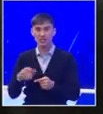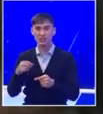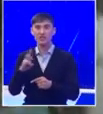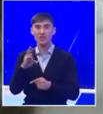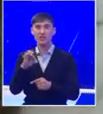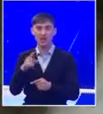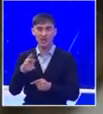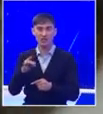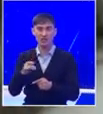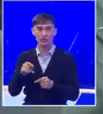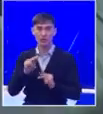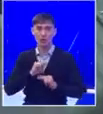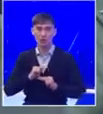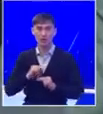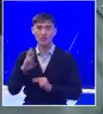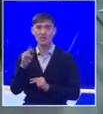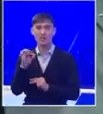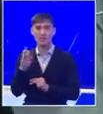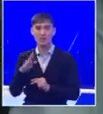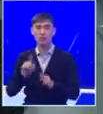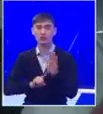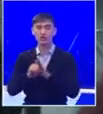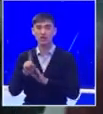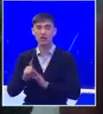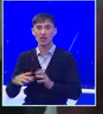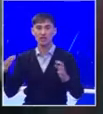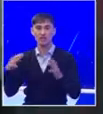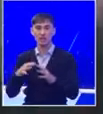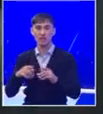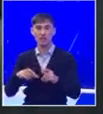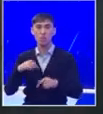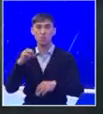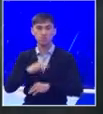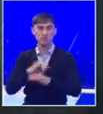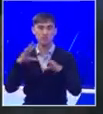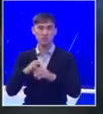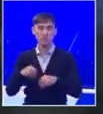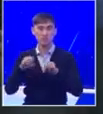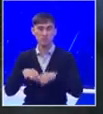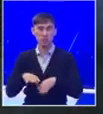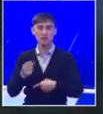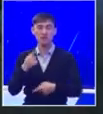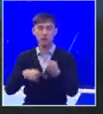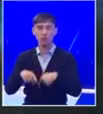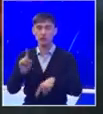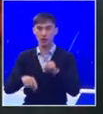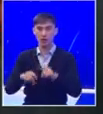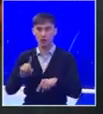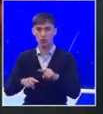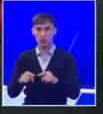нефтегазовой отрасли в Киеве. После начала военного конфликта и бесконечных взрывов принял решение вернуться на